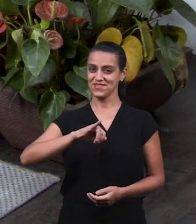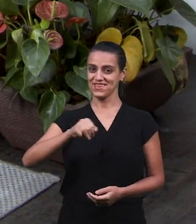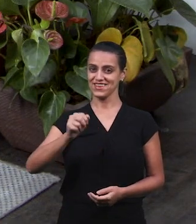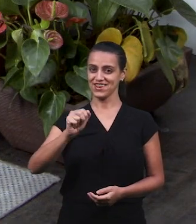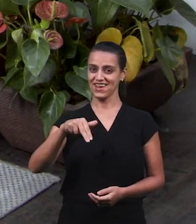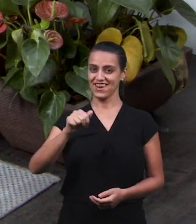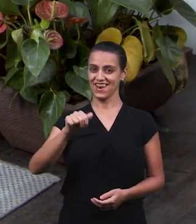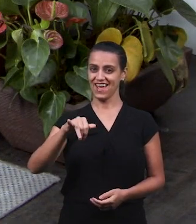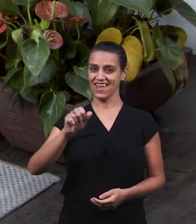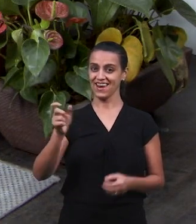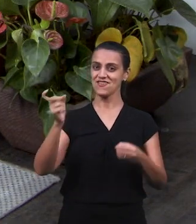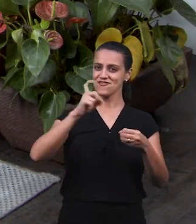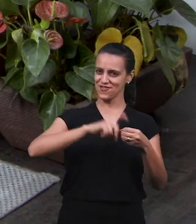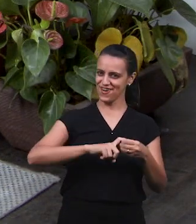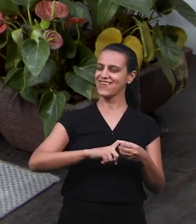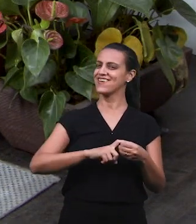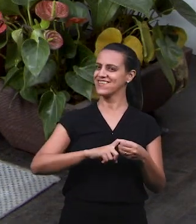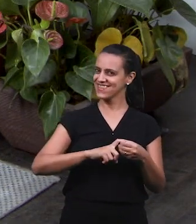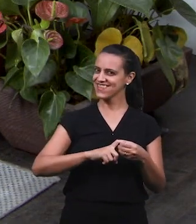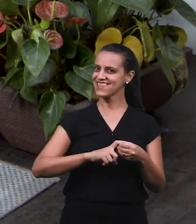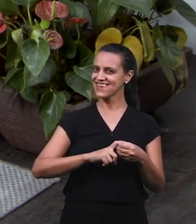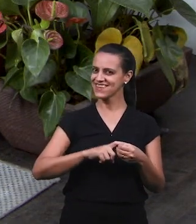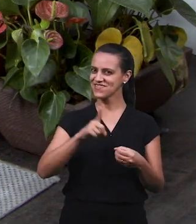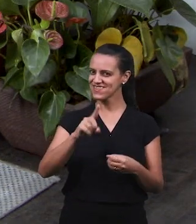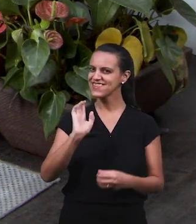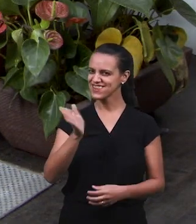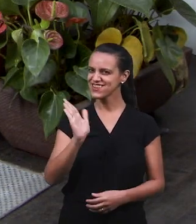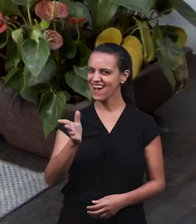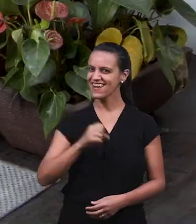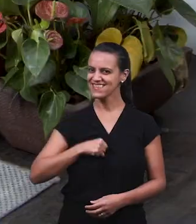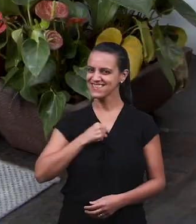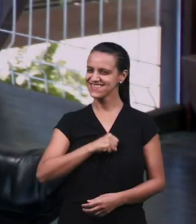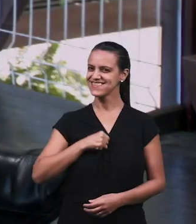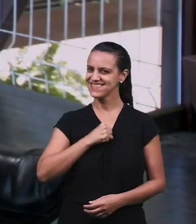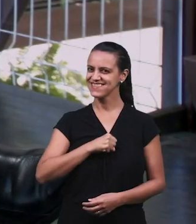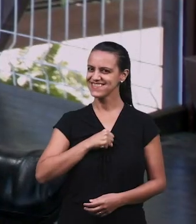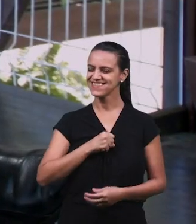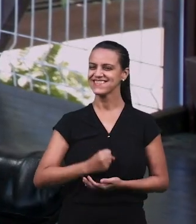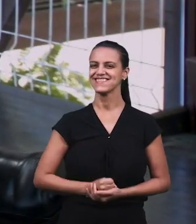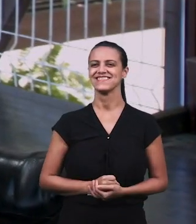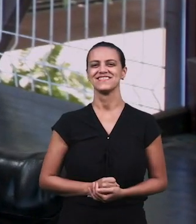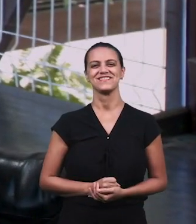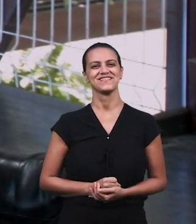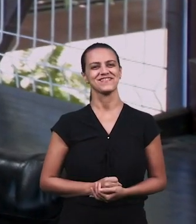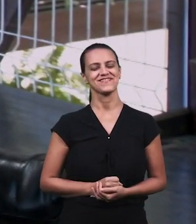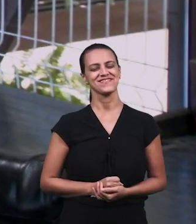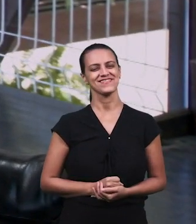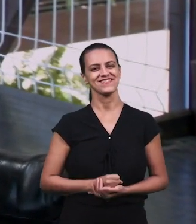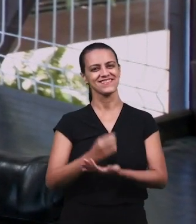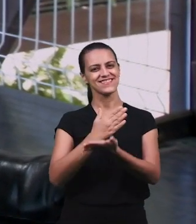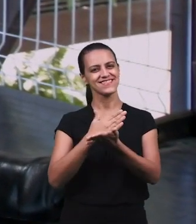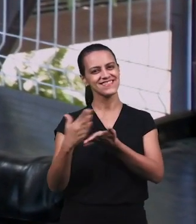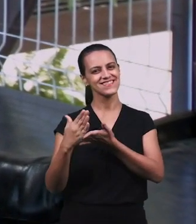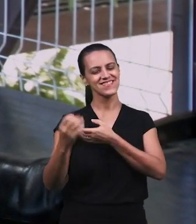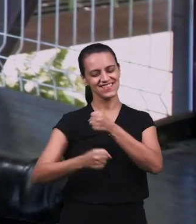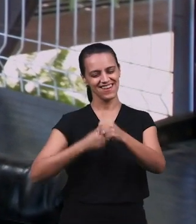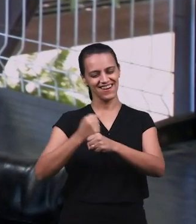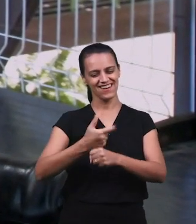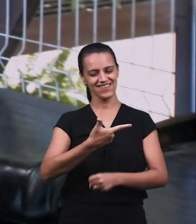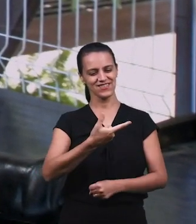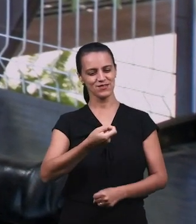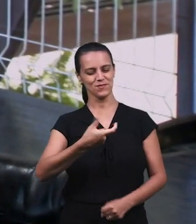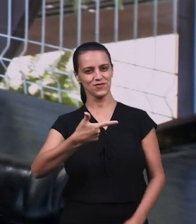Janaïne, elle est de retour et je suis sûr que vous étiez déjà, cela vous manquait déjà. Pour commencer le travail de